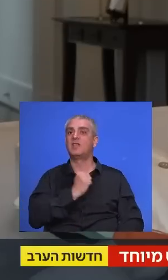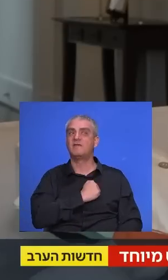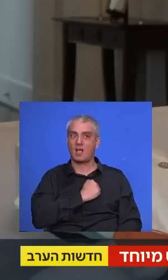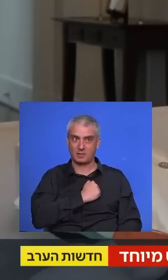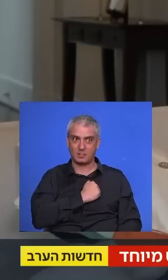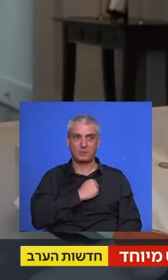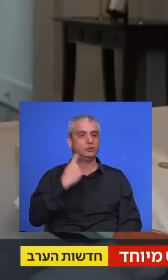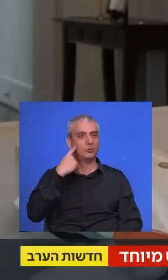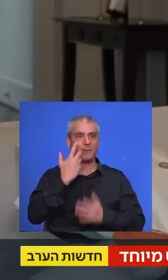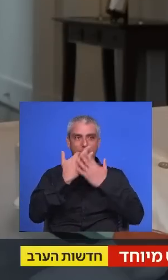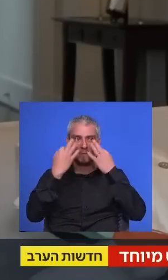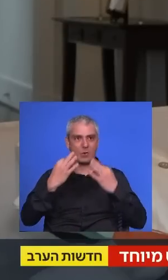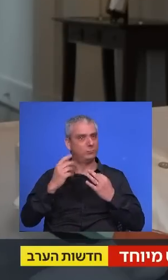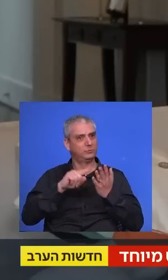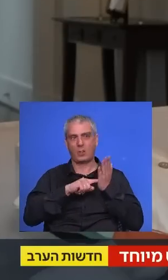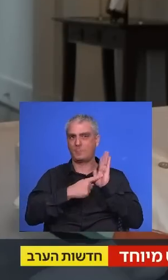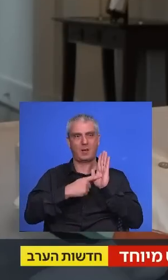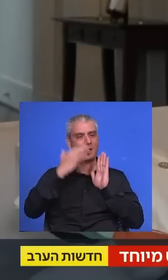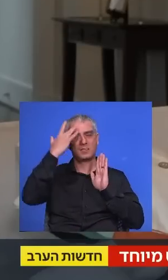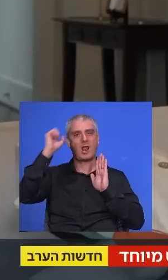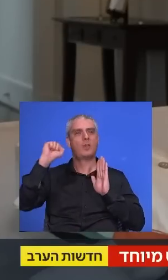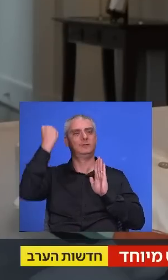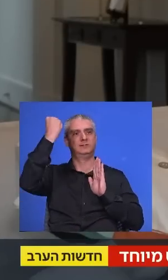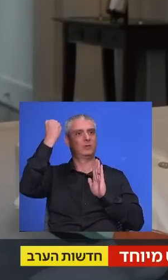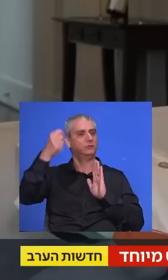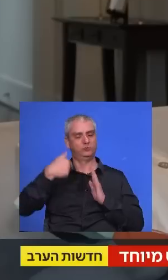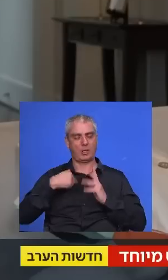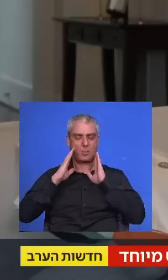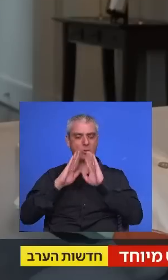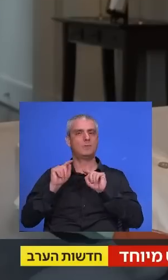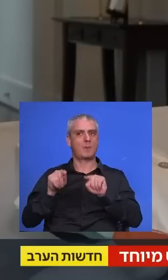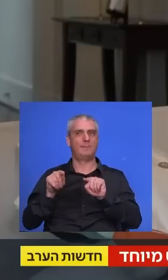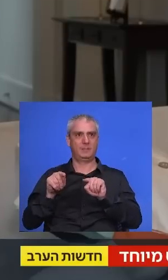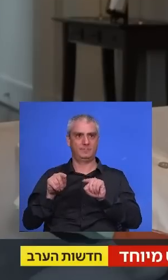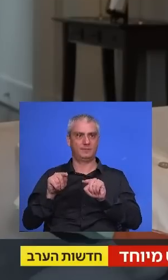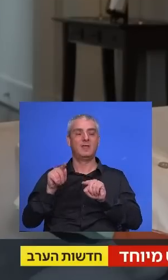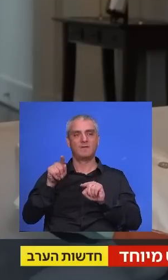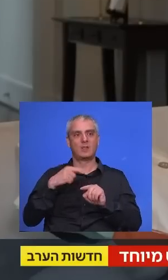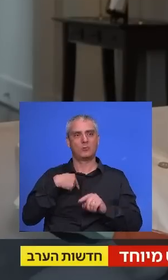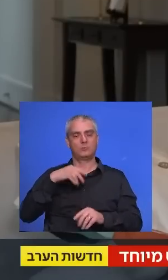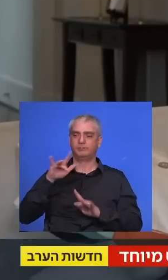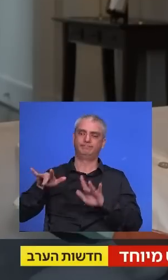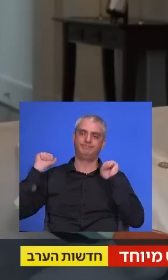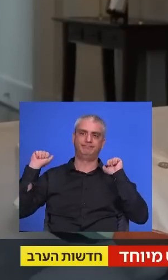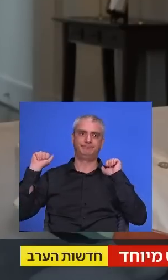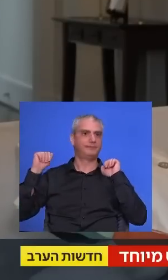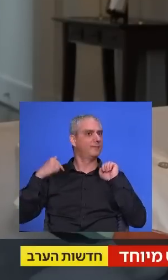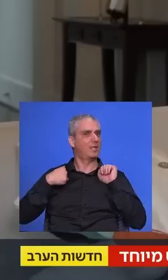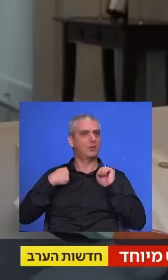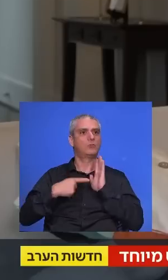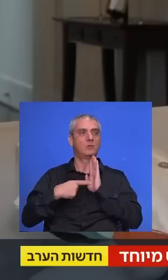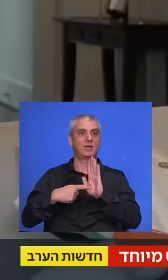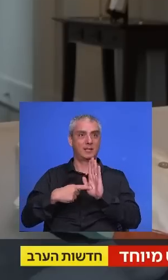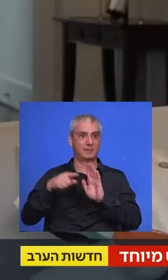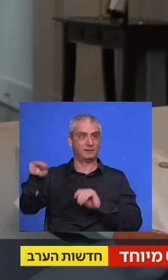hear loudly and clearly that this is not a reflection of the Zionist dream that we believe in and that we vote with our feet. We are going to show up, be